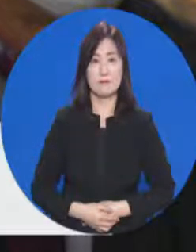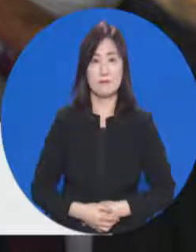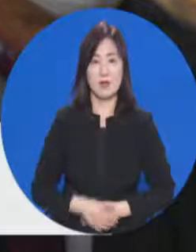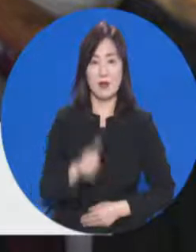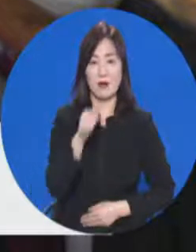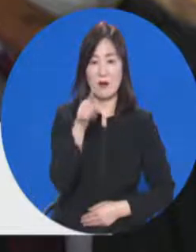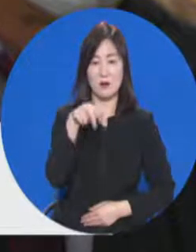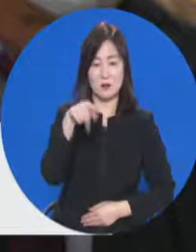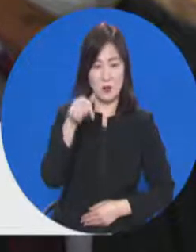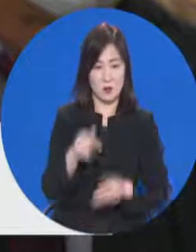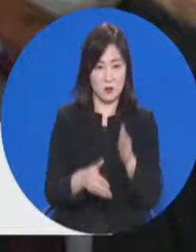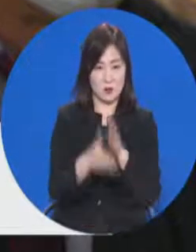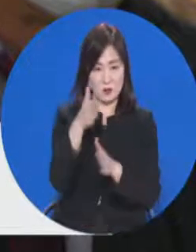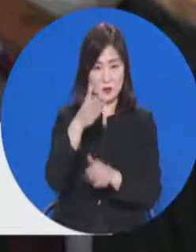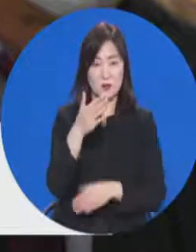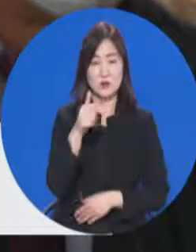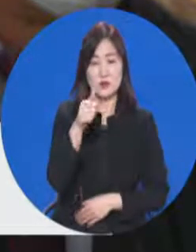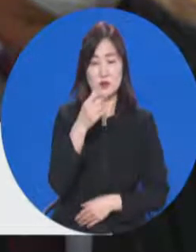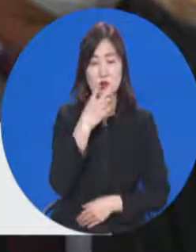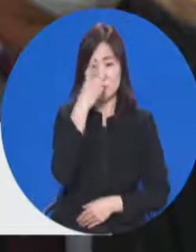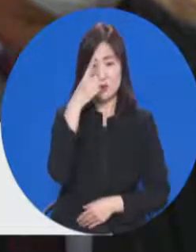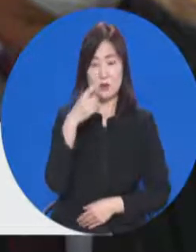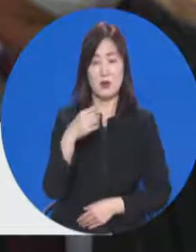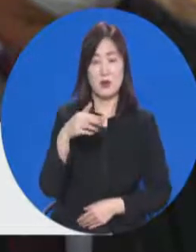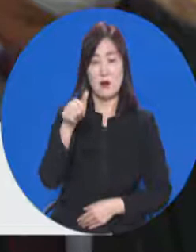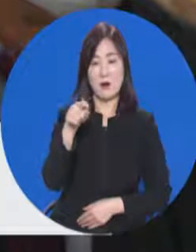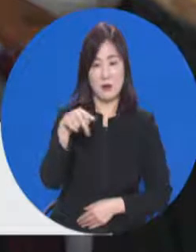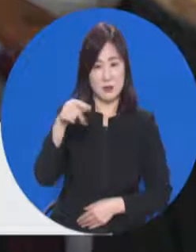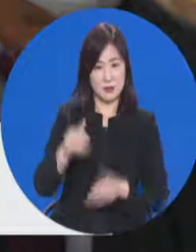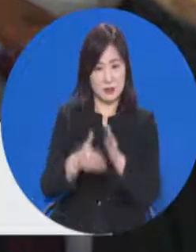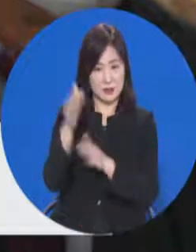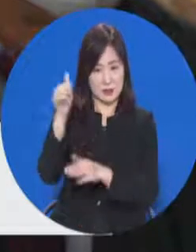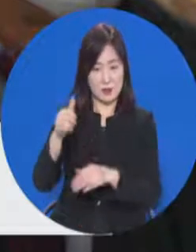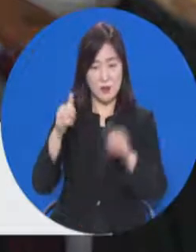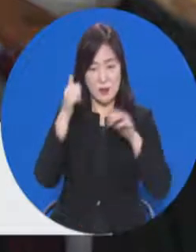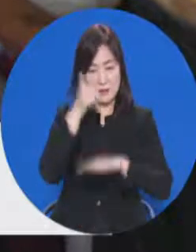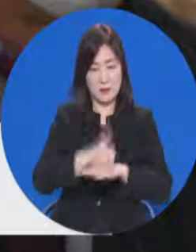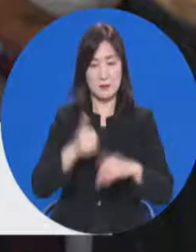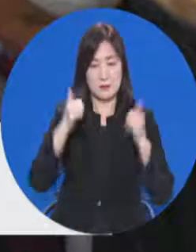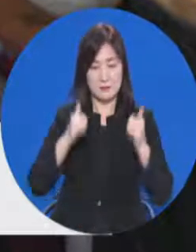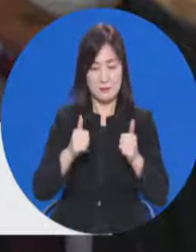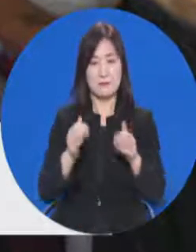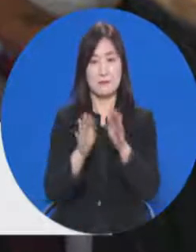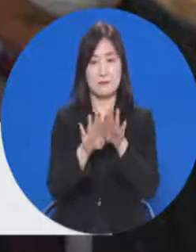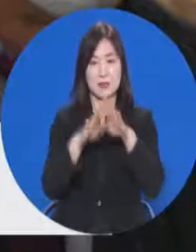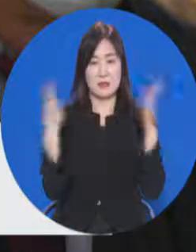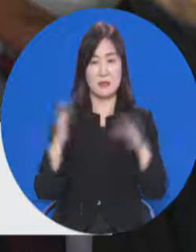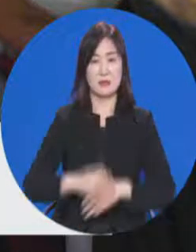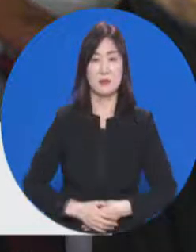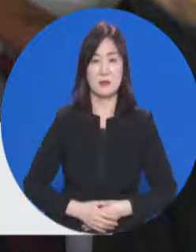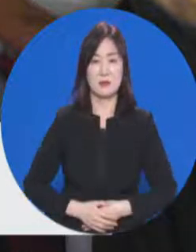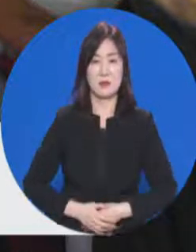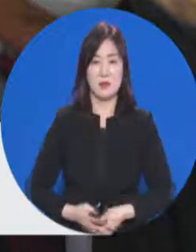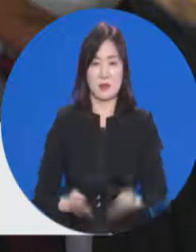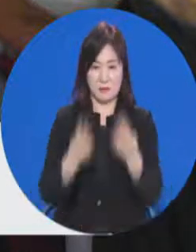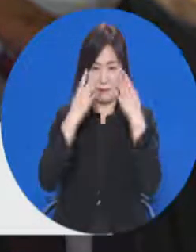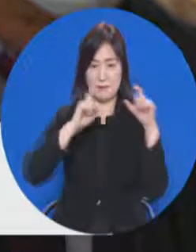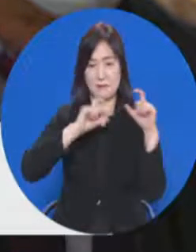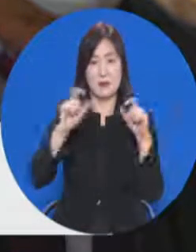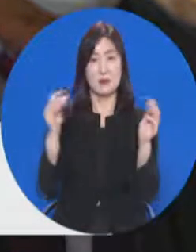허석 순천시장의 사기 혐의에 대한 마지막 공판이 오늘 열렸습니다. 검찰은 허 시장에게 징역형을